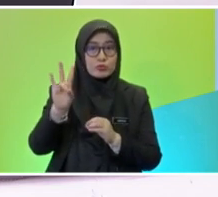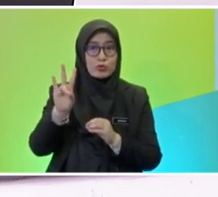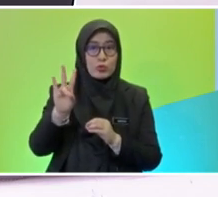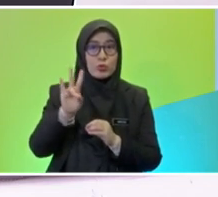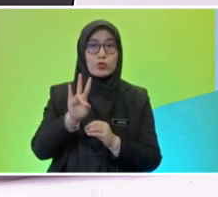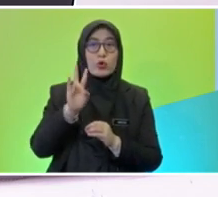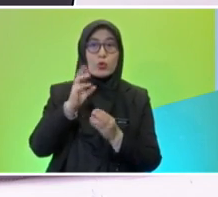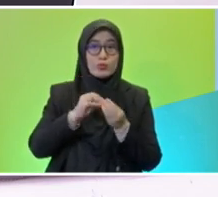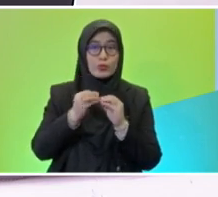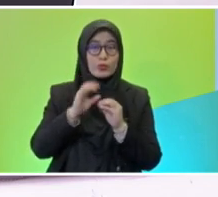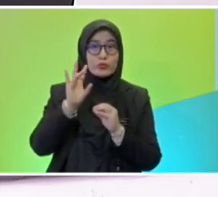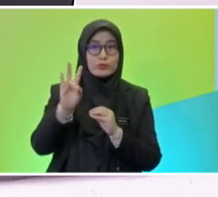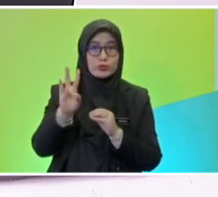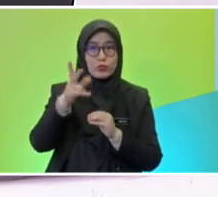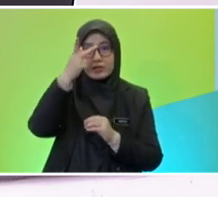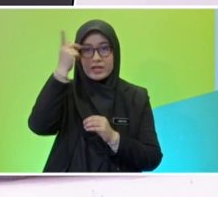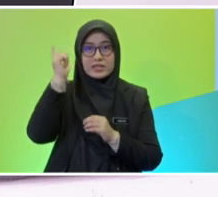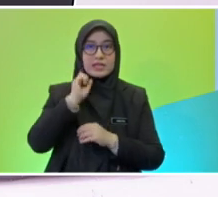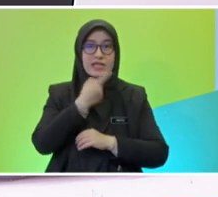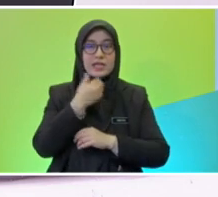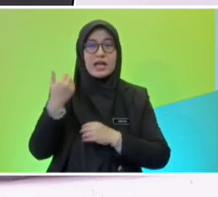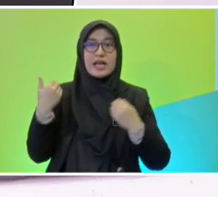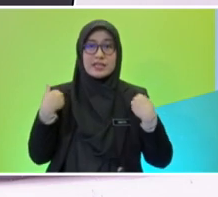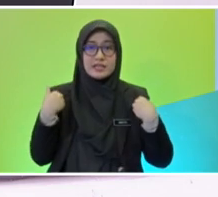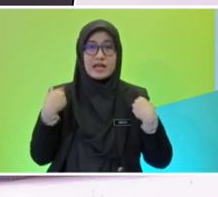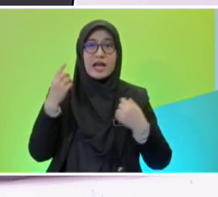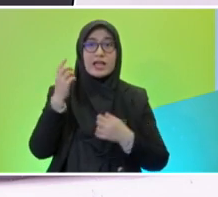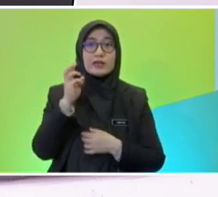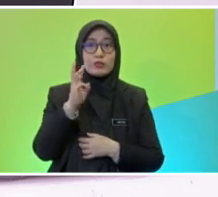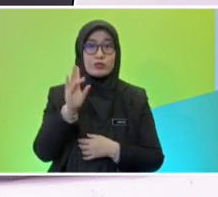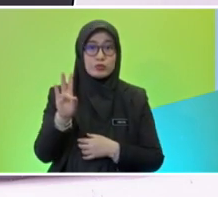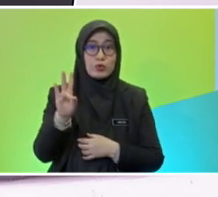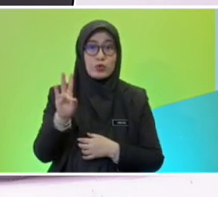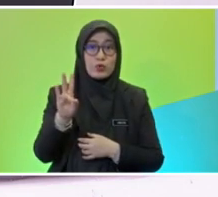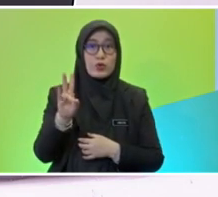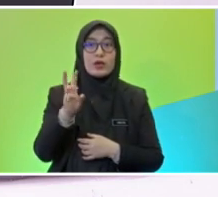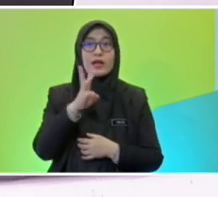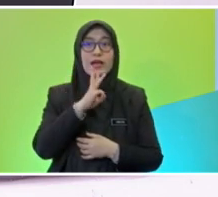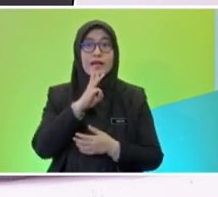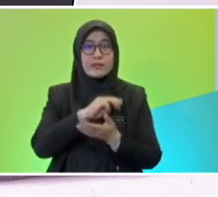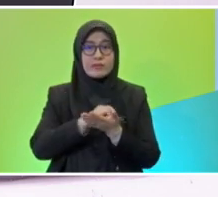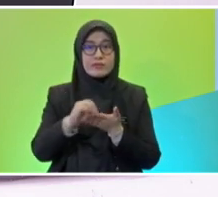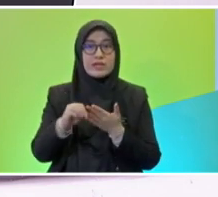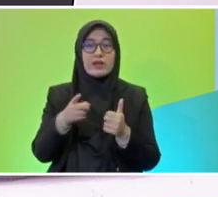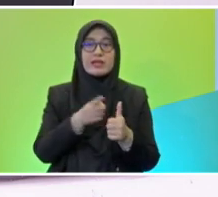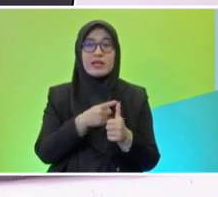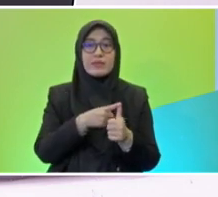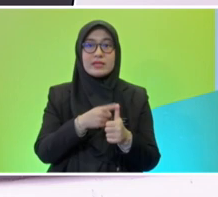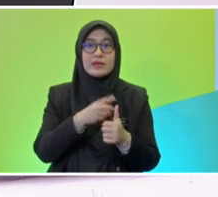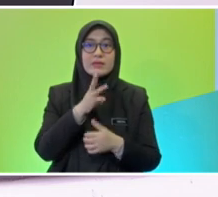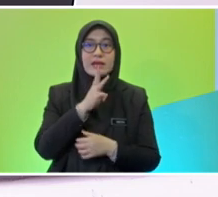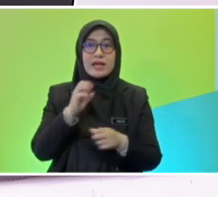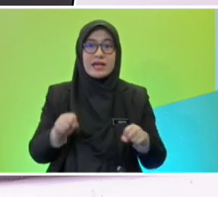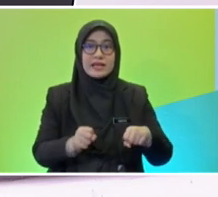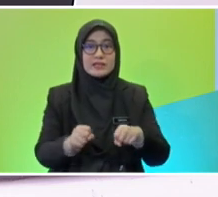tidak ada 7 jenis Oke pertama sekali adalah air sungai yang